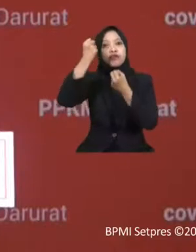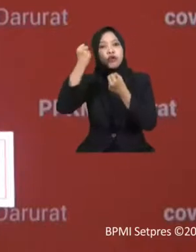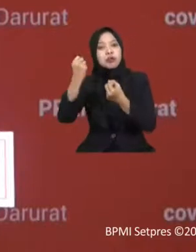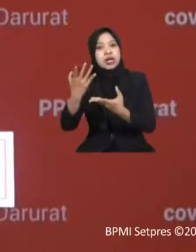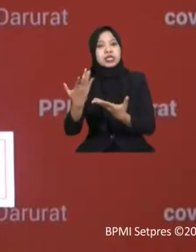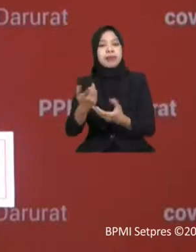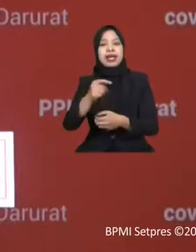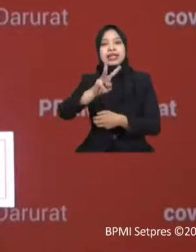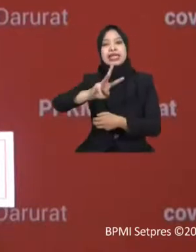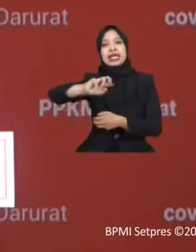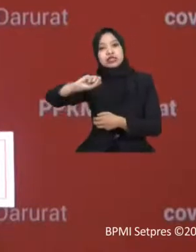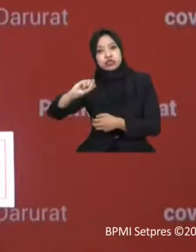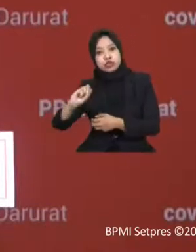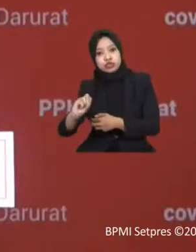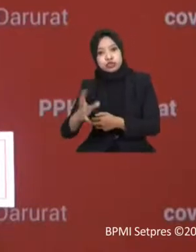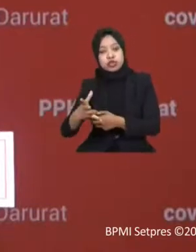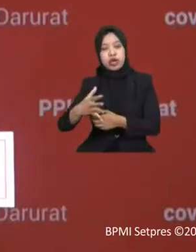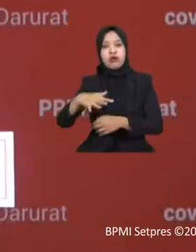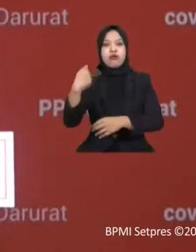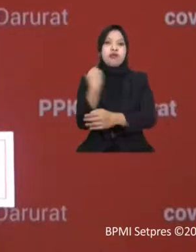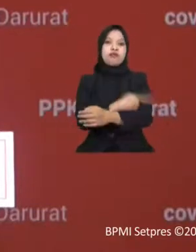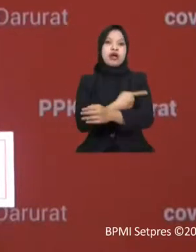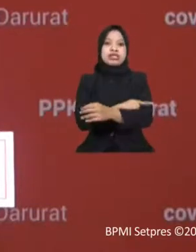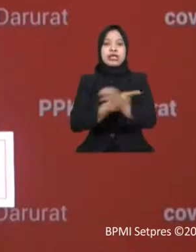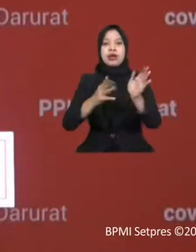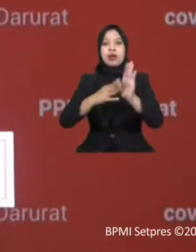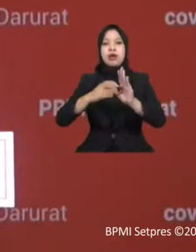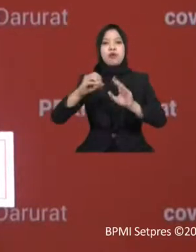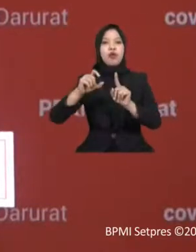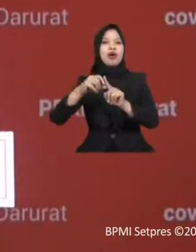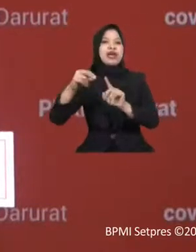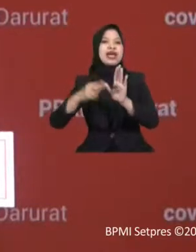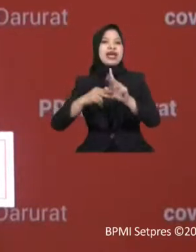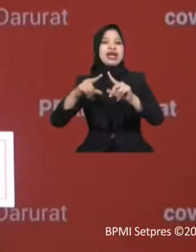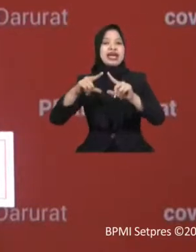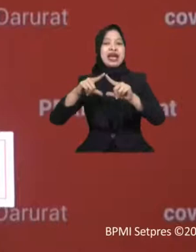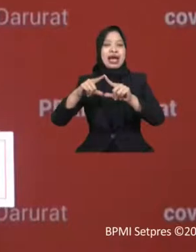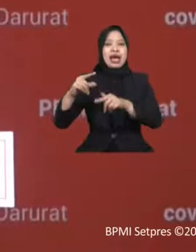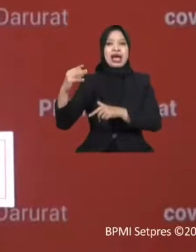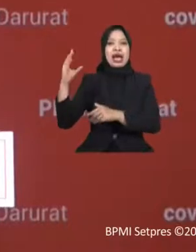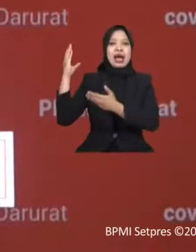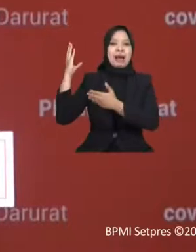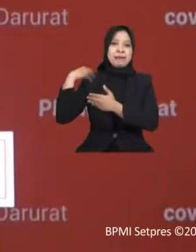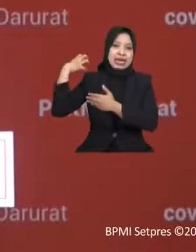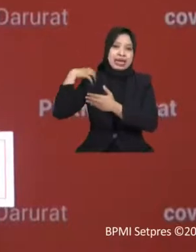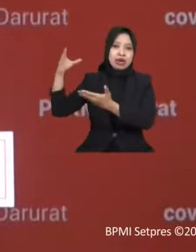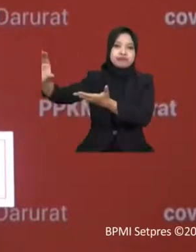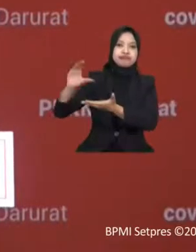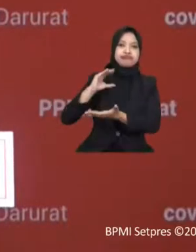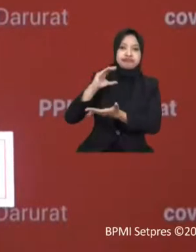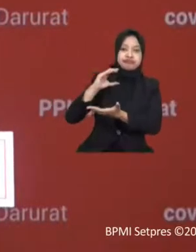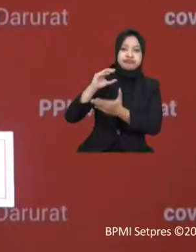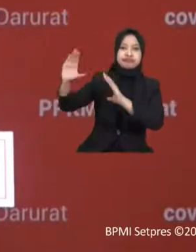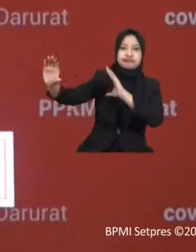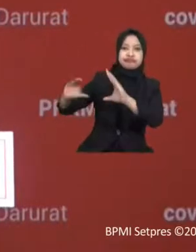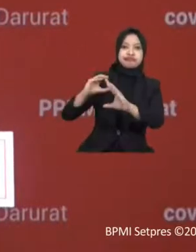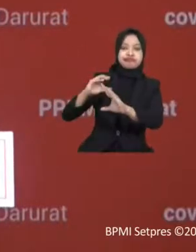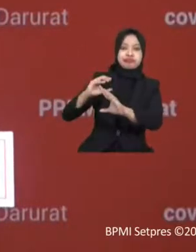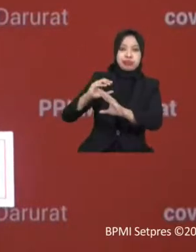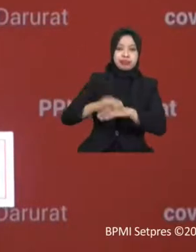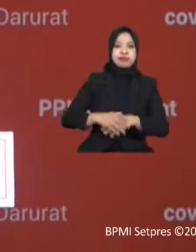tiga juta lebih vaksin modern dari Amerika Serikat vaksin ini sudah